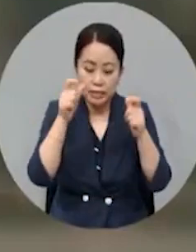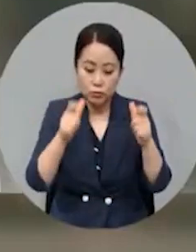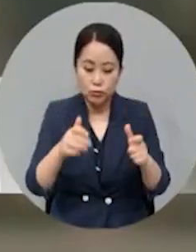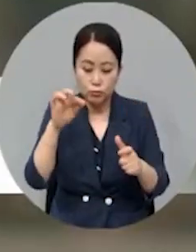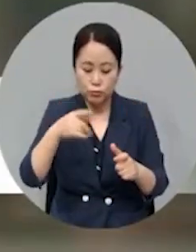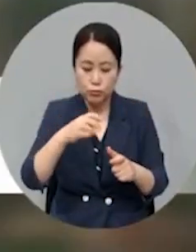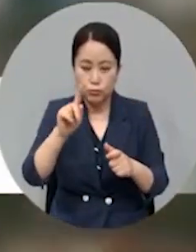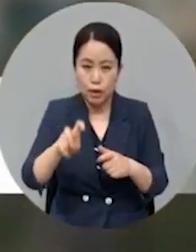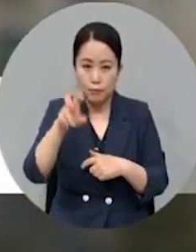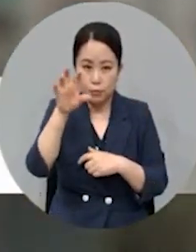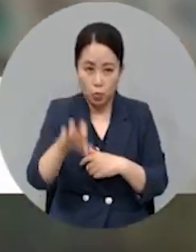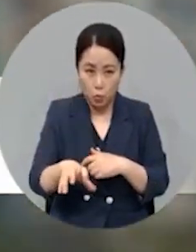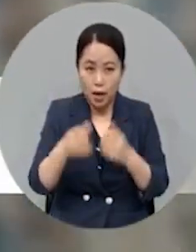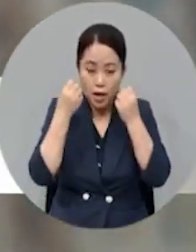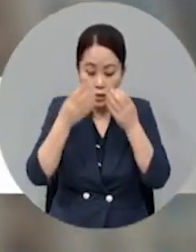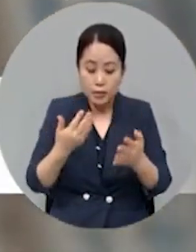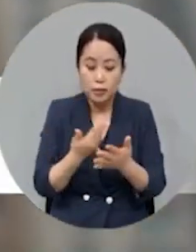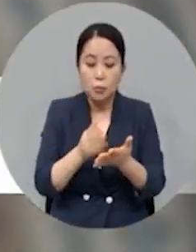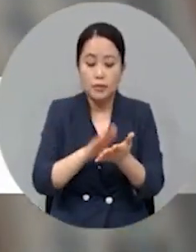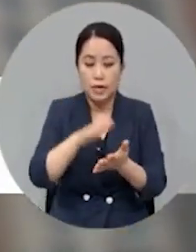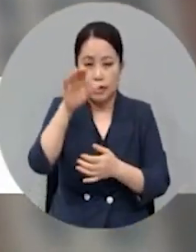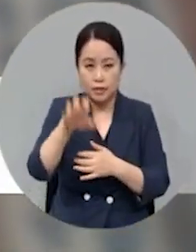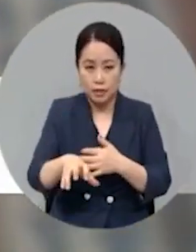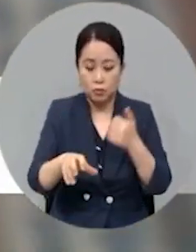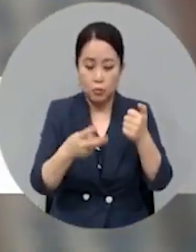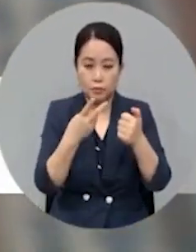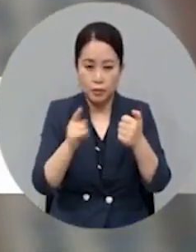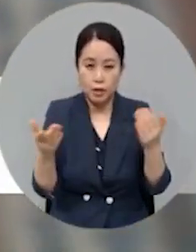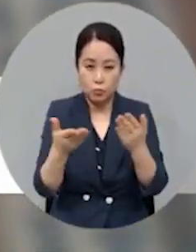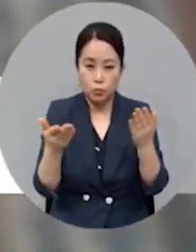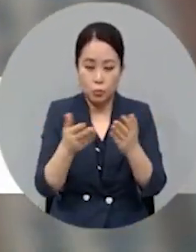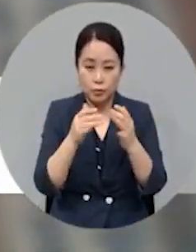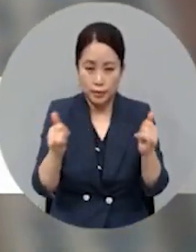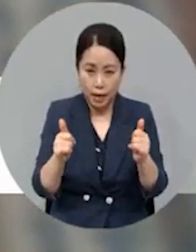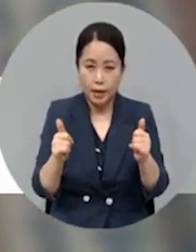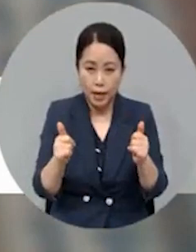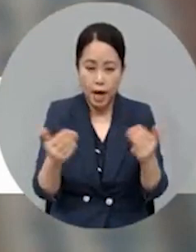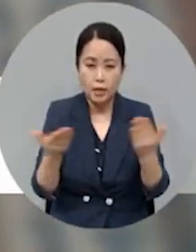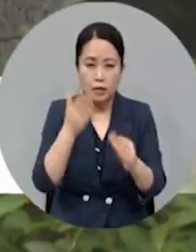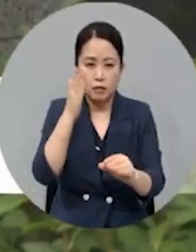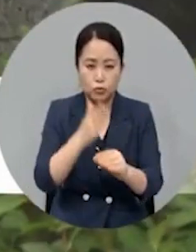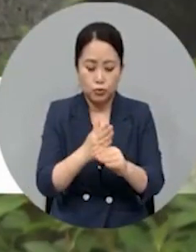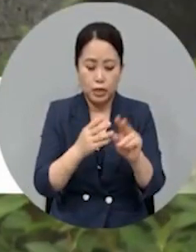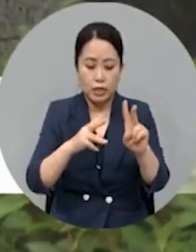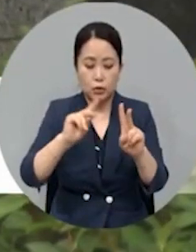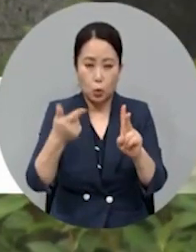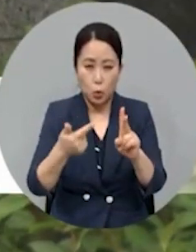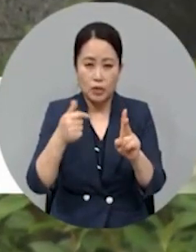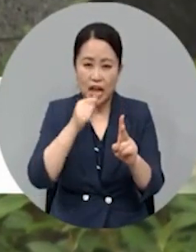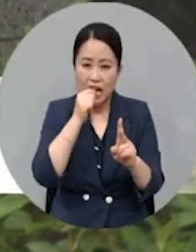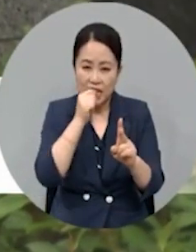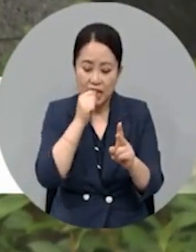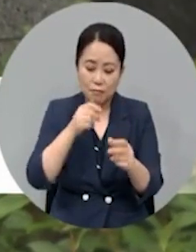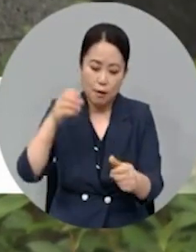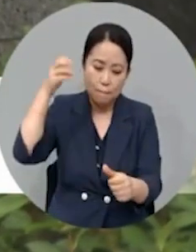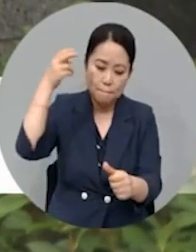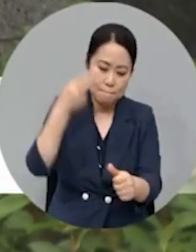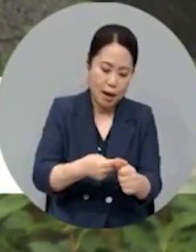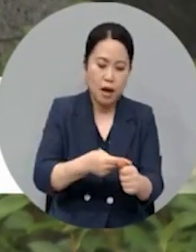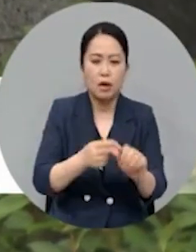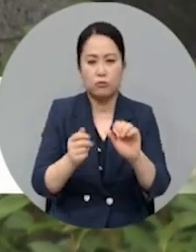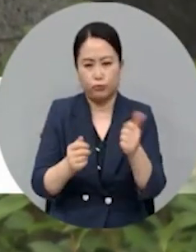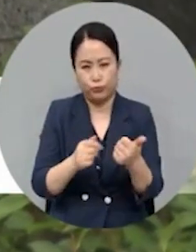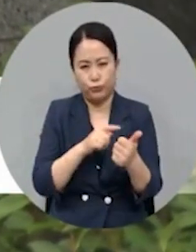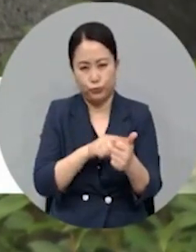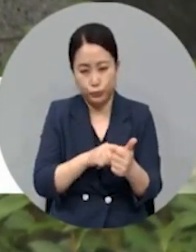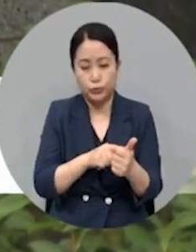신축 공사장에서 50대 노동자가 하역 작업 중 2톤짜리 철제 HBM에 맞아 숨졌습니다.